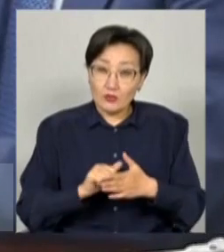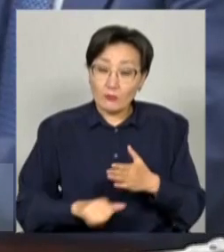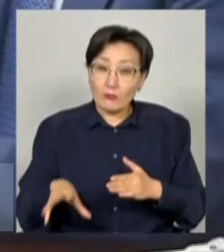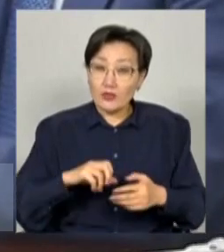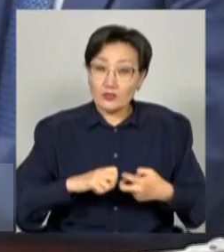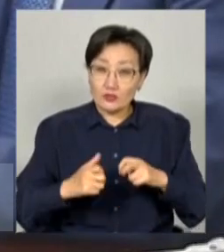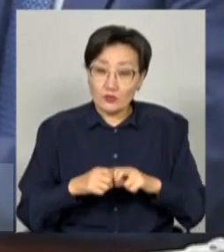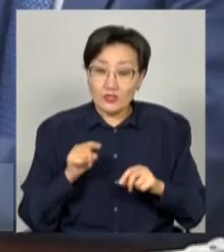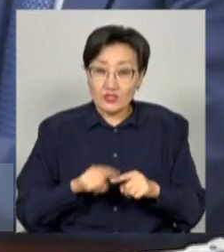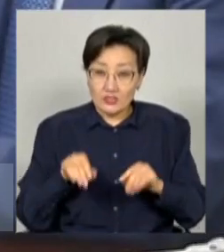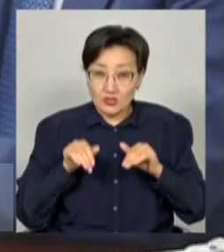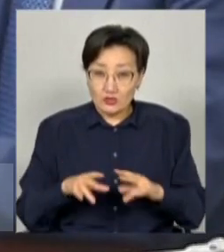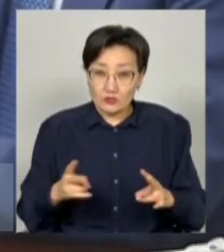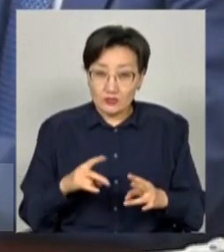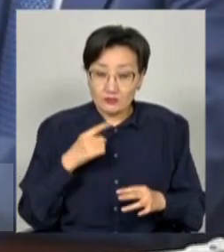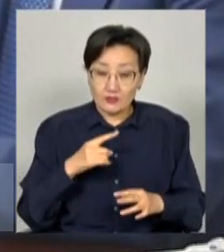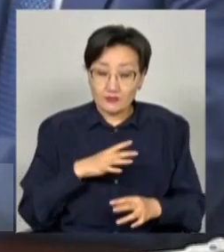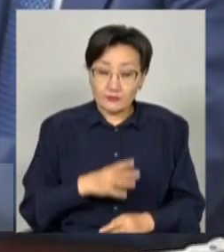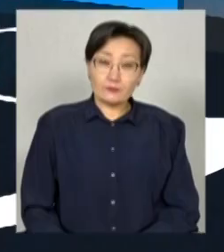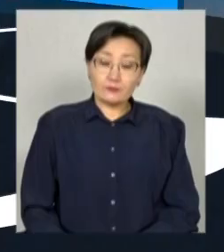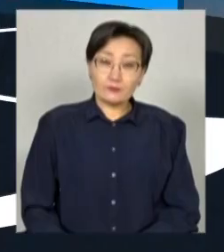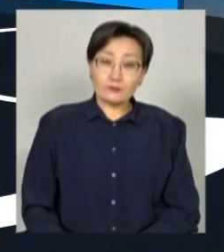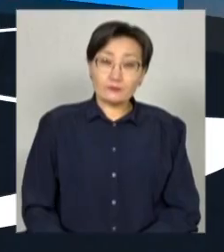түйткілді тез арада шешу қажеттігін айтты.